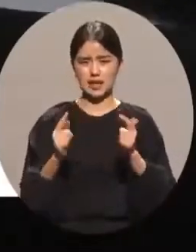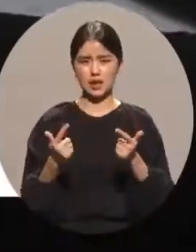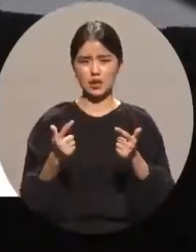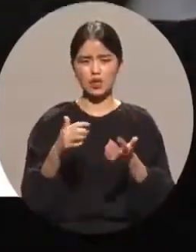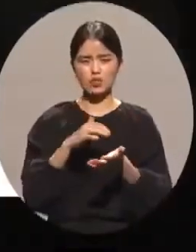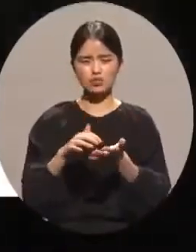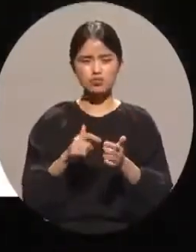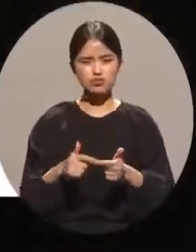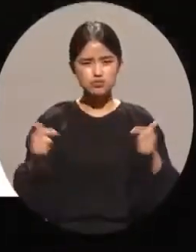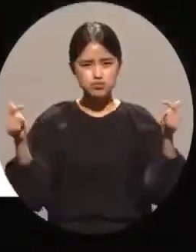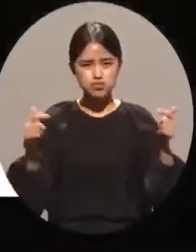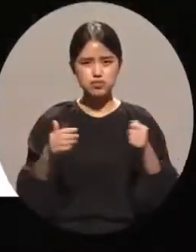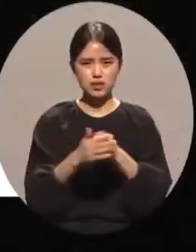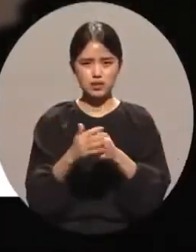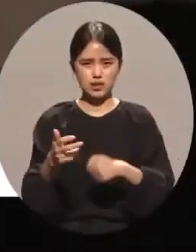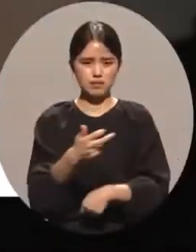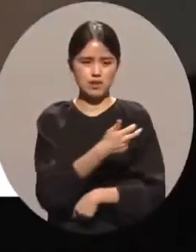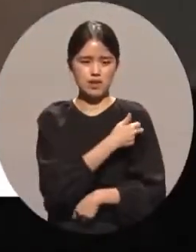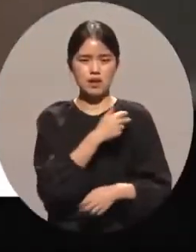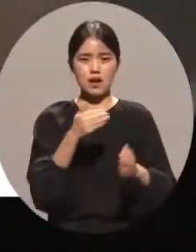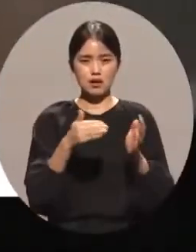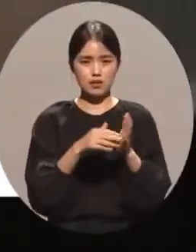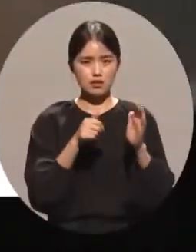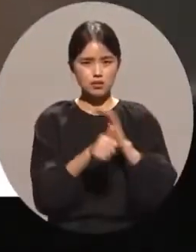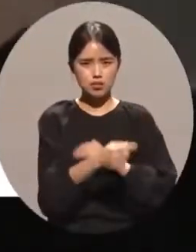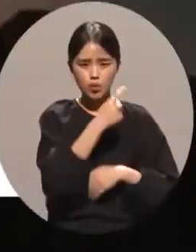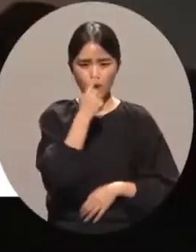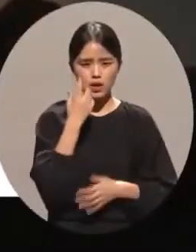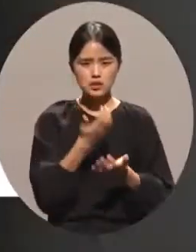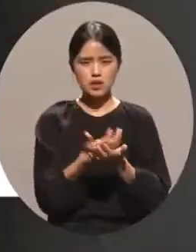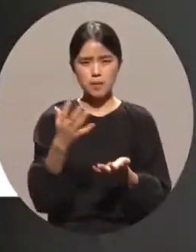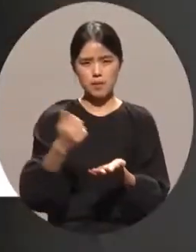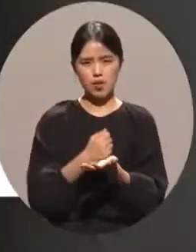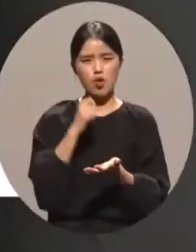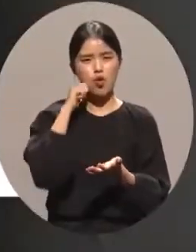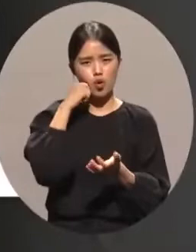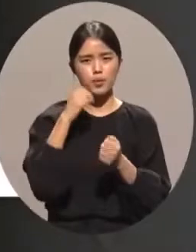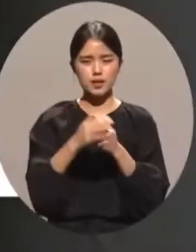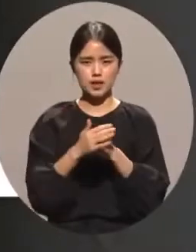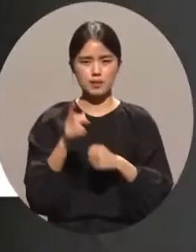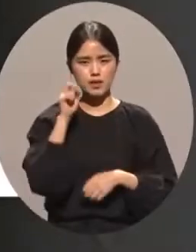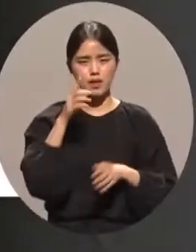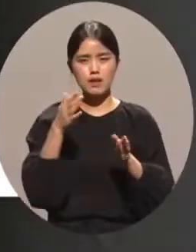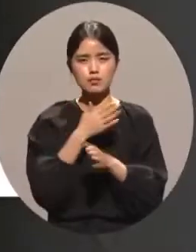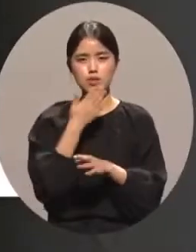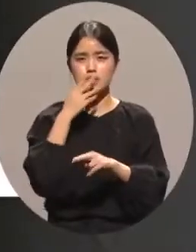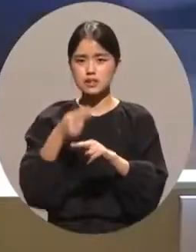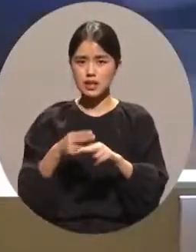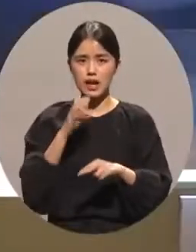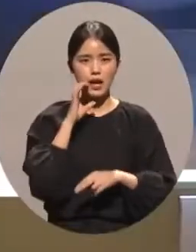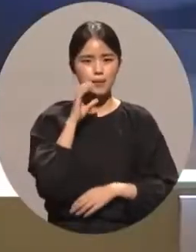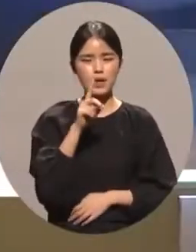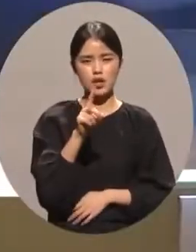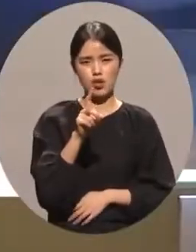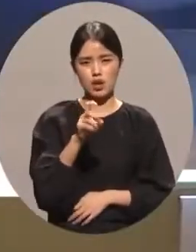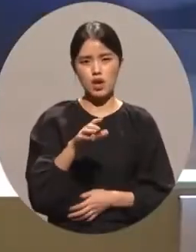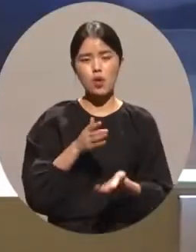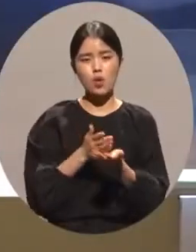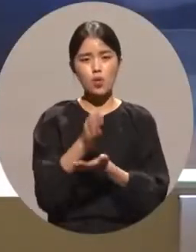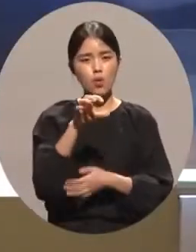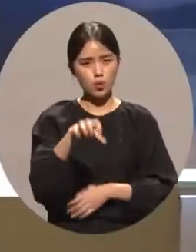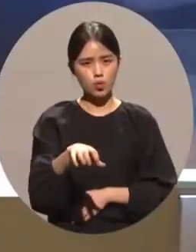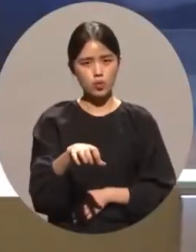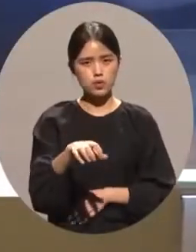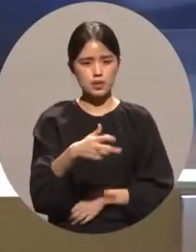급증으로 방 옆에 수용 음성 확인서 8급 의 어려움 잇따르자 내일부터 식당 카페 등 11종의 다중이용시설 에서